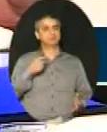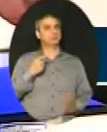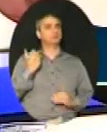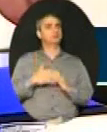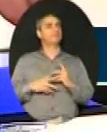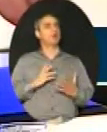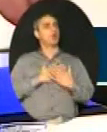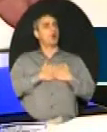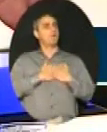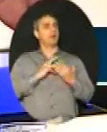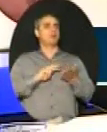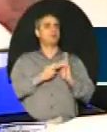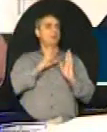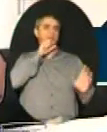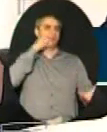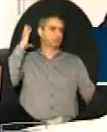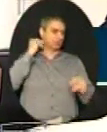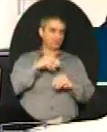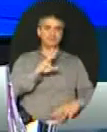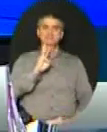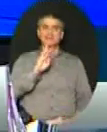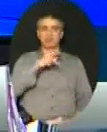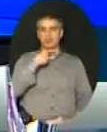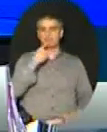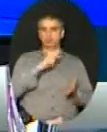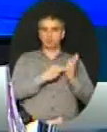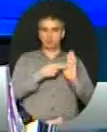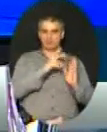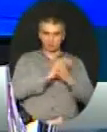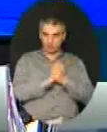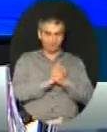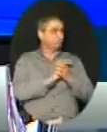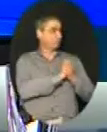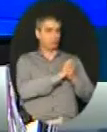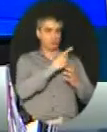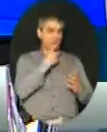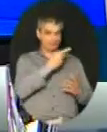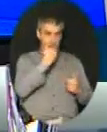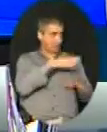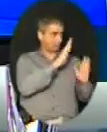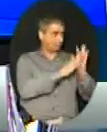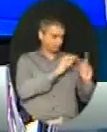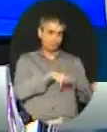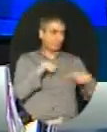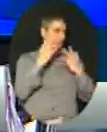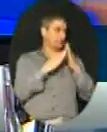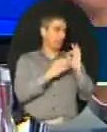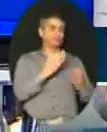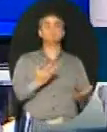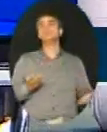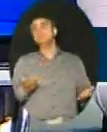סופו של רומן פוליטי היסטורי. שרי רוט, פרשנית פוליטית, שלום לך גבירתי. שלום, ואמרת שנעזוב את בית המשפט וחזרת לבית